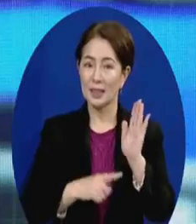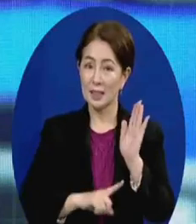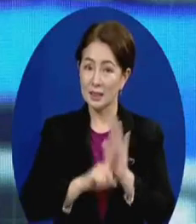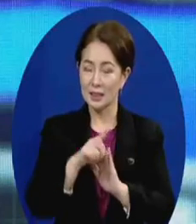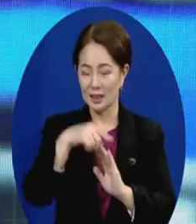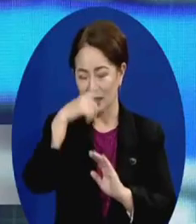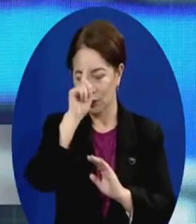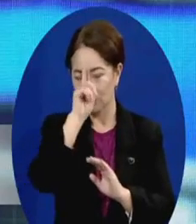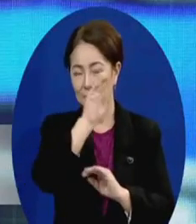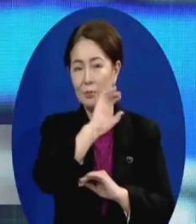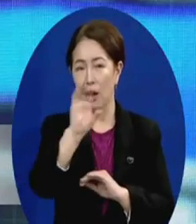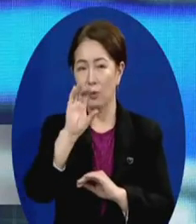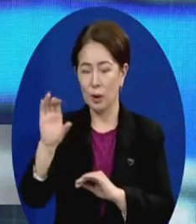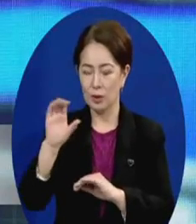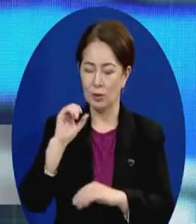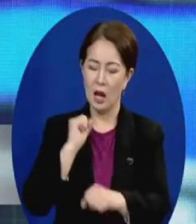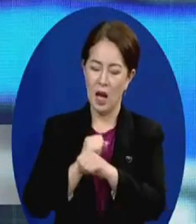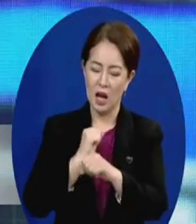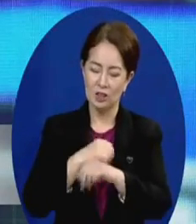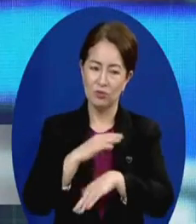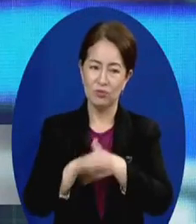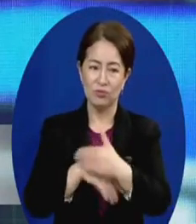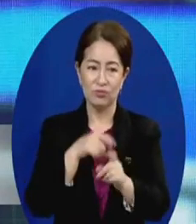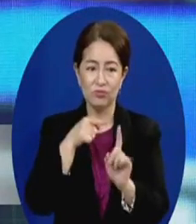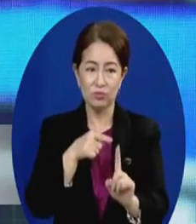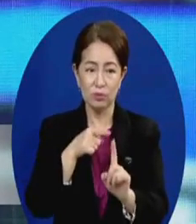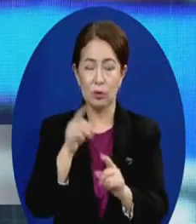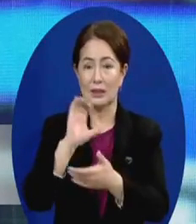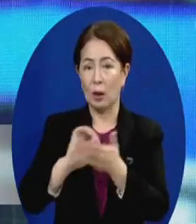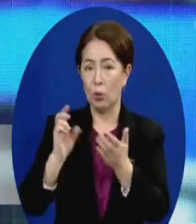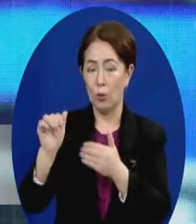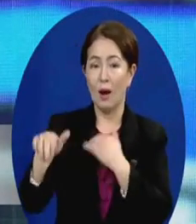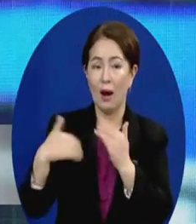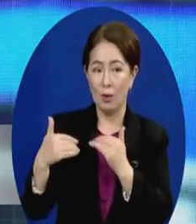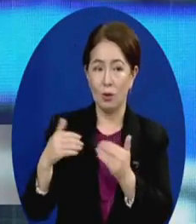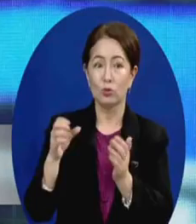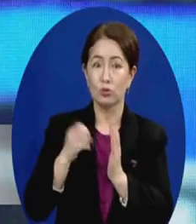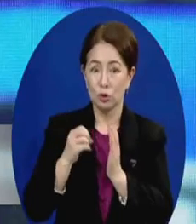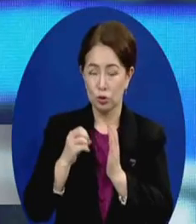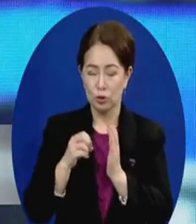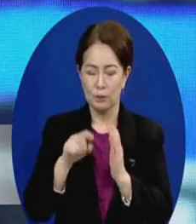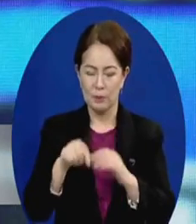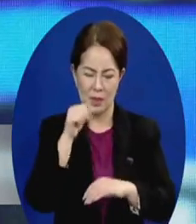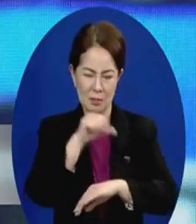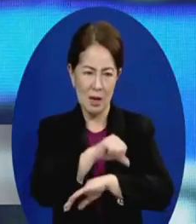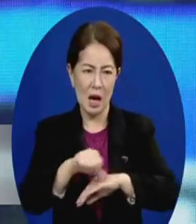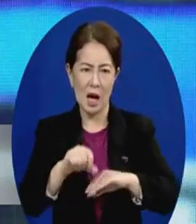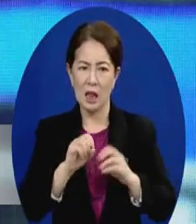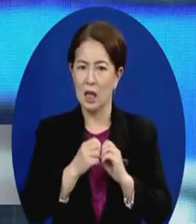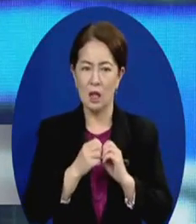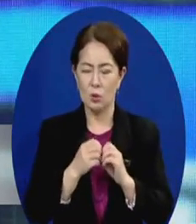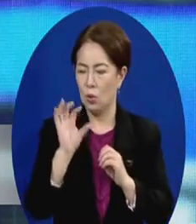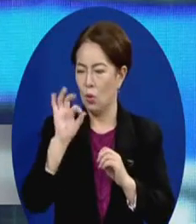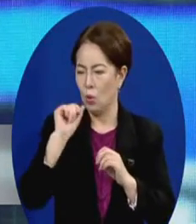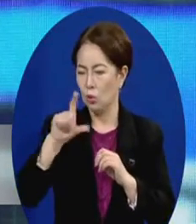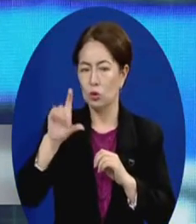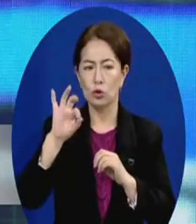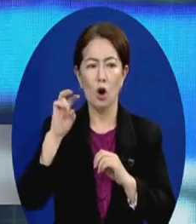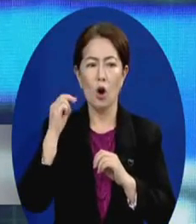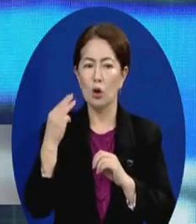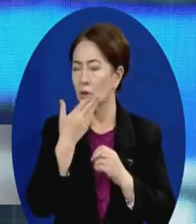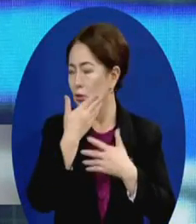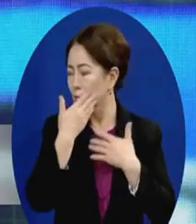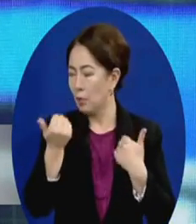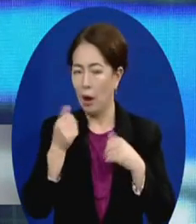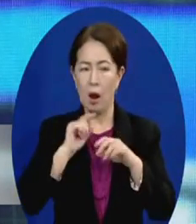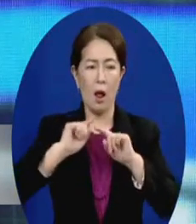сараас эхлэн эрүүл мэндийн байгууллагууд гүйцэтгэлээр санхүүжилтэд авах систем шилжсэн. За гэвч өндөр өртөгтэй хагалгаа хийдэггүй үнэтэй оншилгооны аппарат